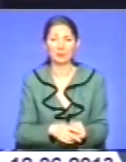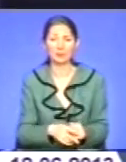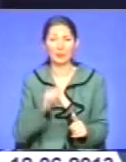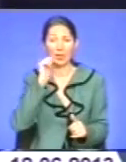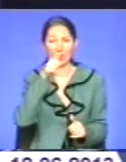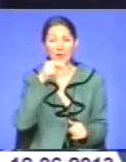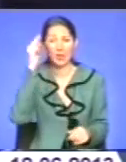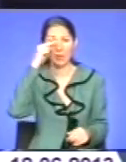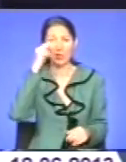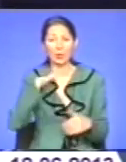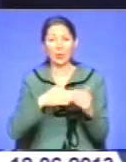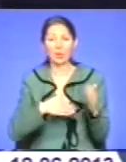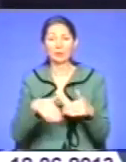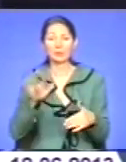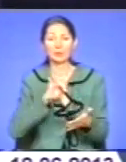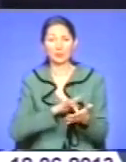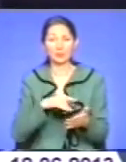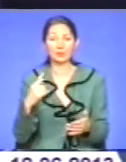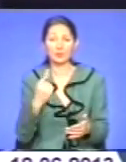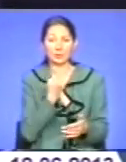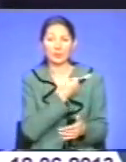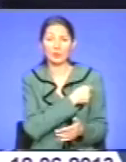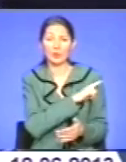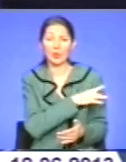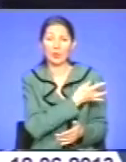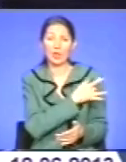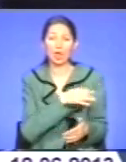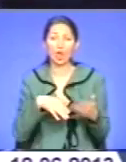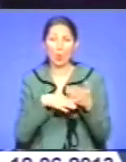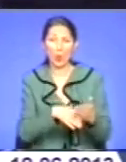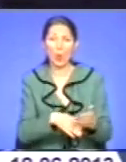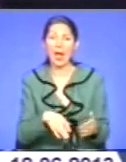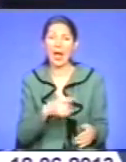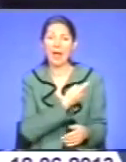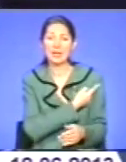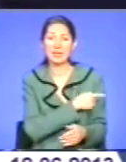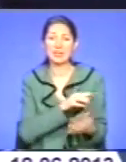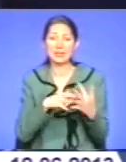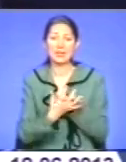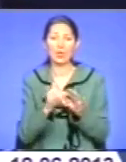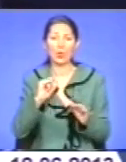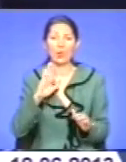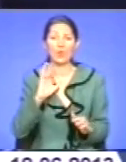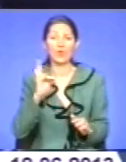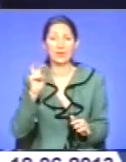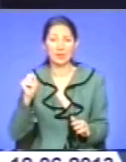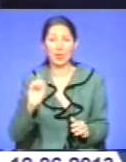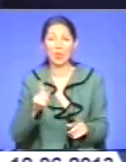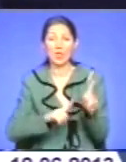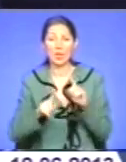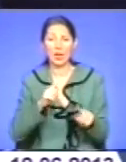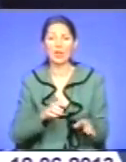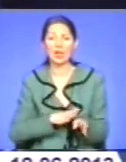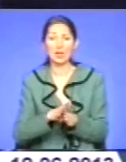Завтра у навчально-практичному центрі первинної медико-санітарної допомоги у селі Увисла Гусятинського району відбудеться нарада з реалізації